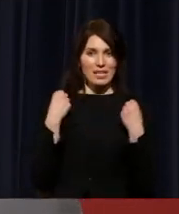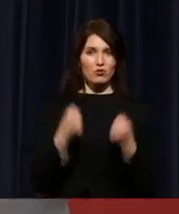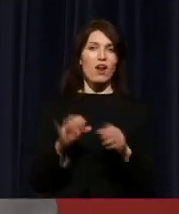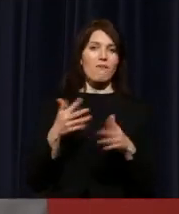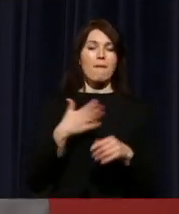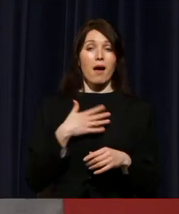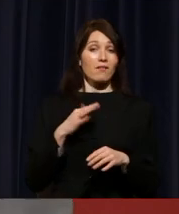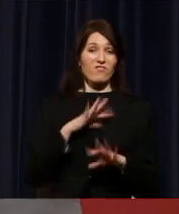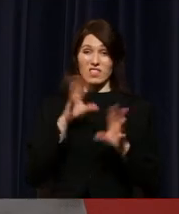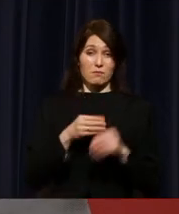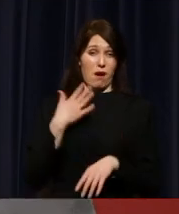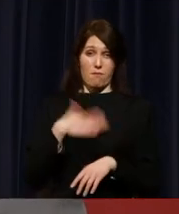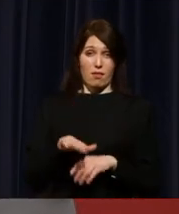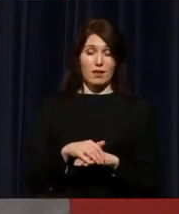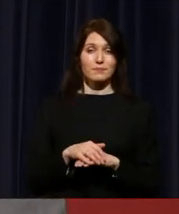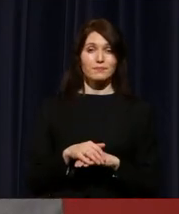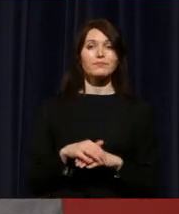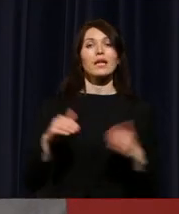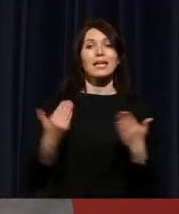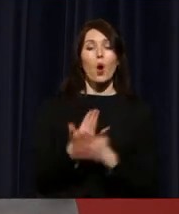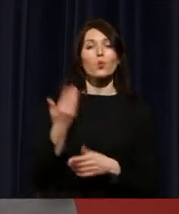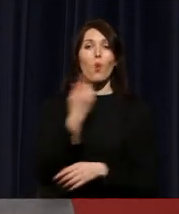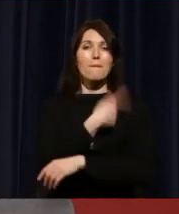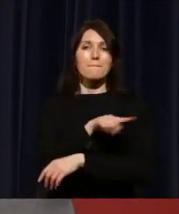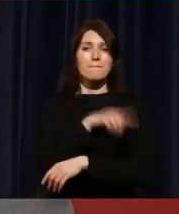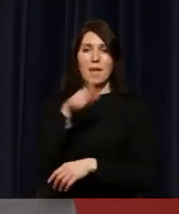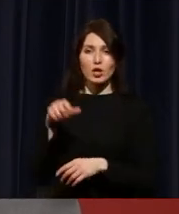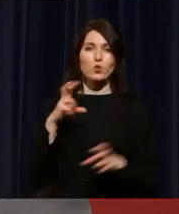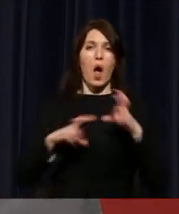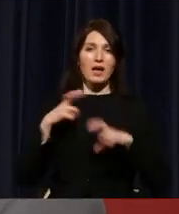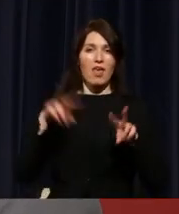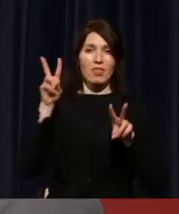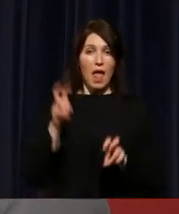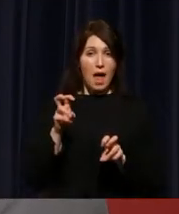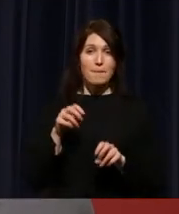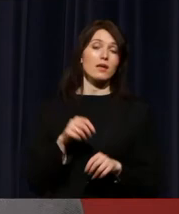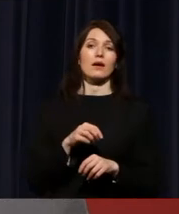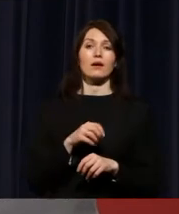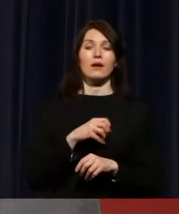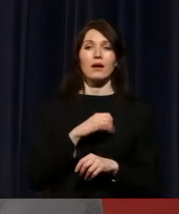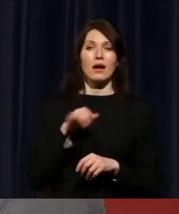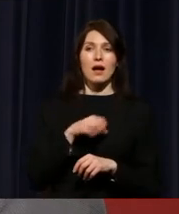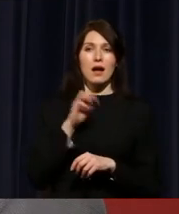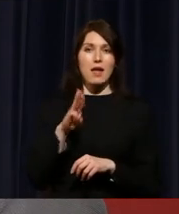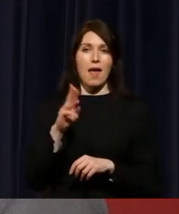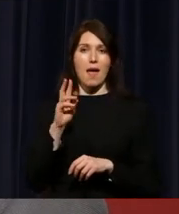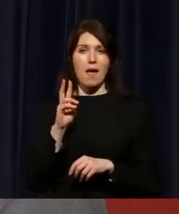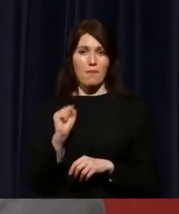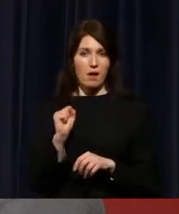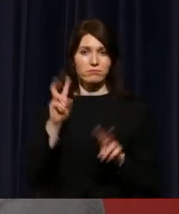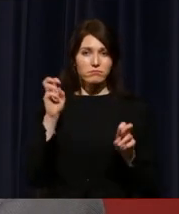vai tas man patīk. Jauno mediķa akadēmija noteikti bez komentāriem, man liekas, šie trīs burti ir visiem zināmi